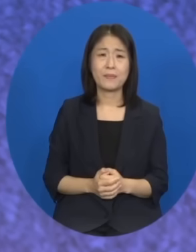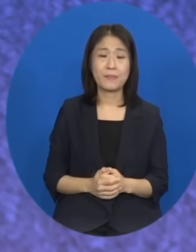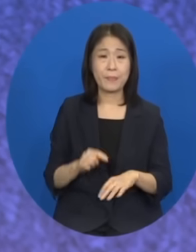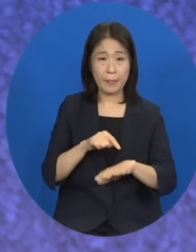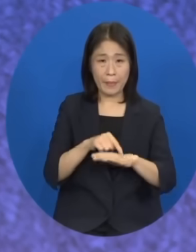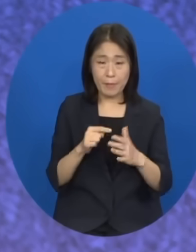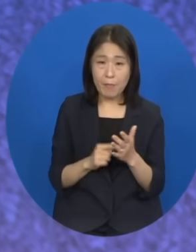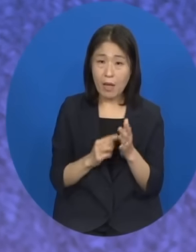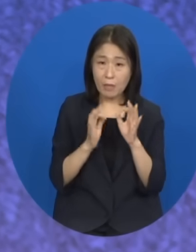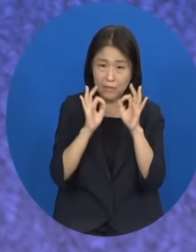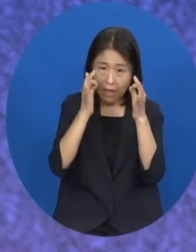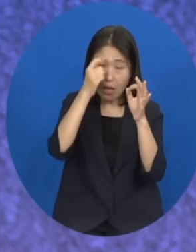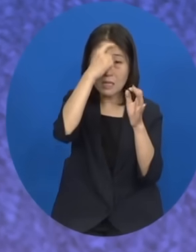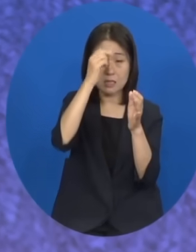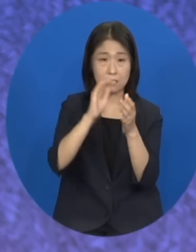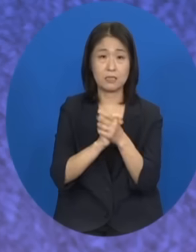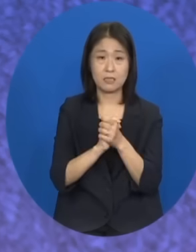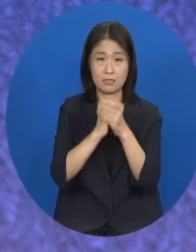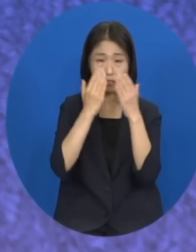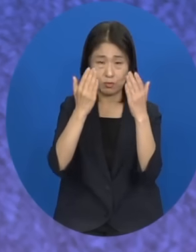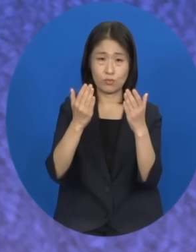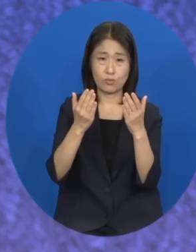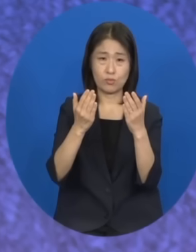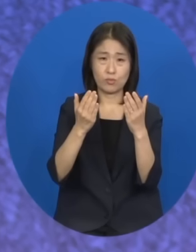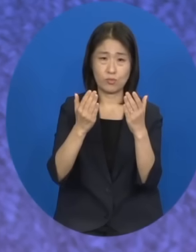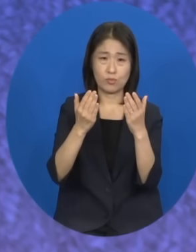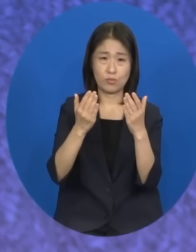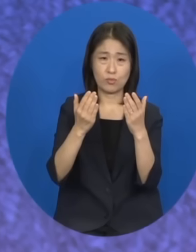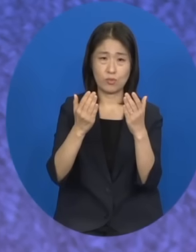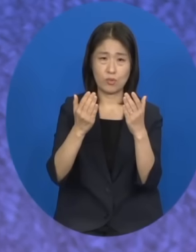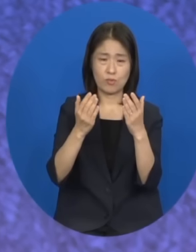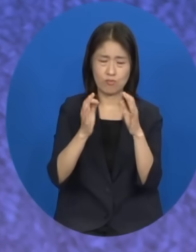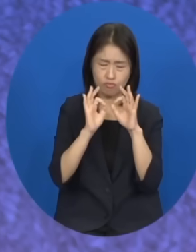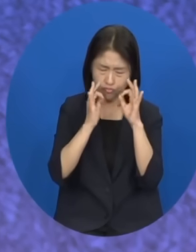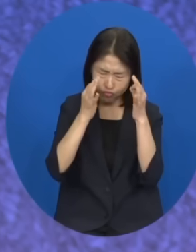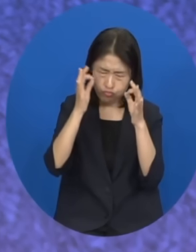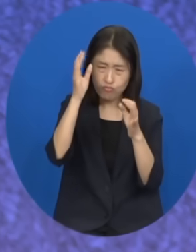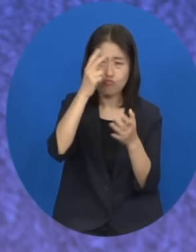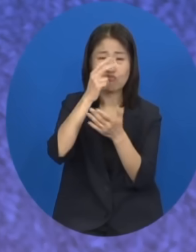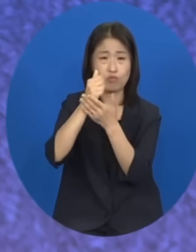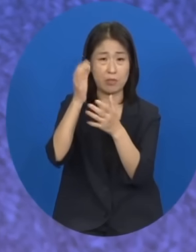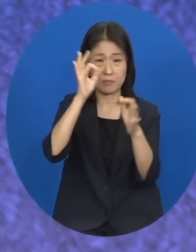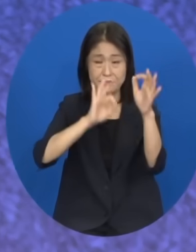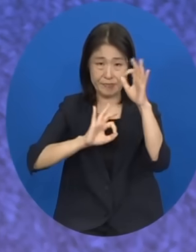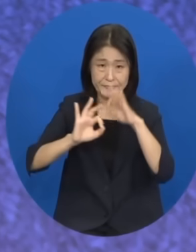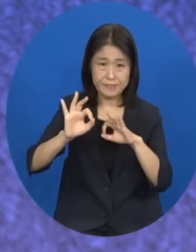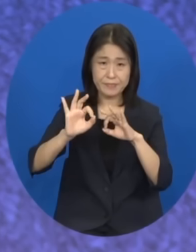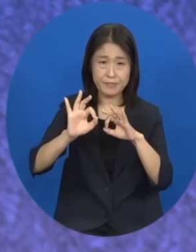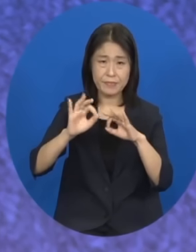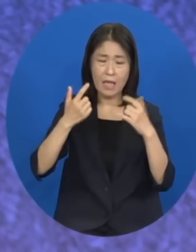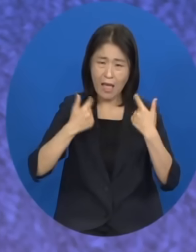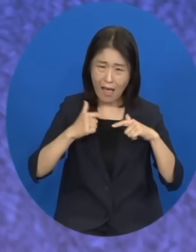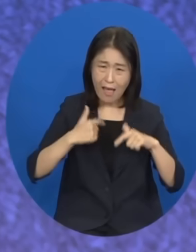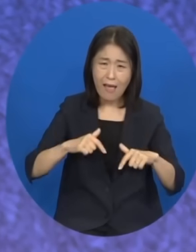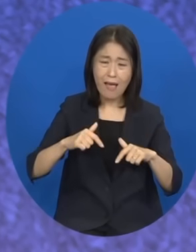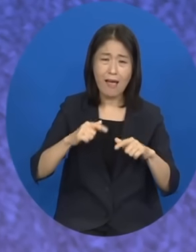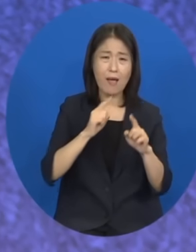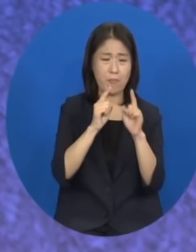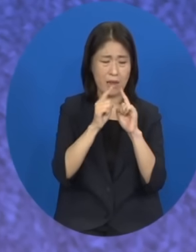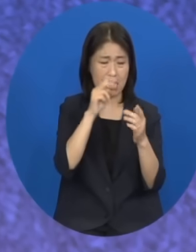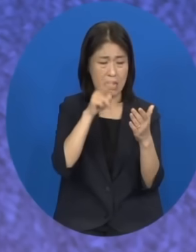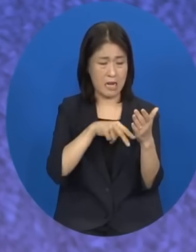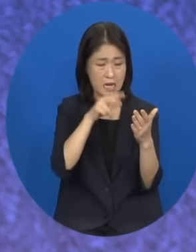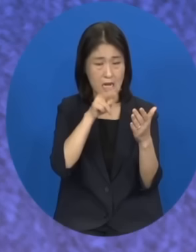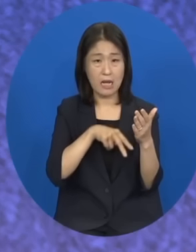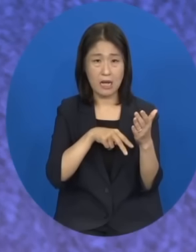마음을 다하여 기도하고 부지런히 주님을 찾고 끊임없이 말씀을 읽고